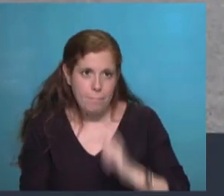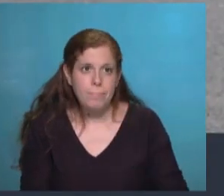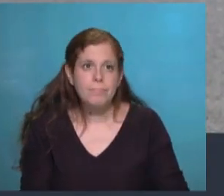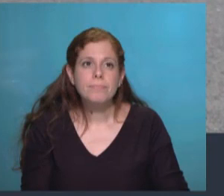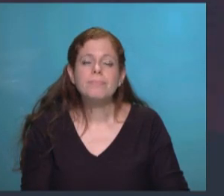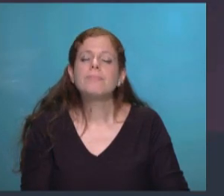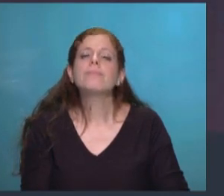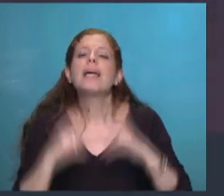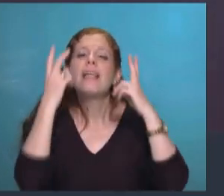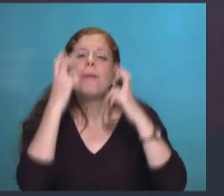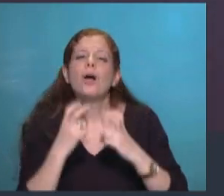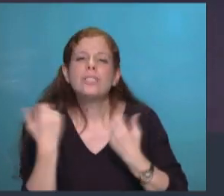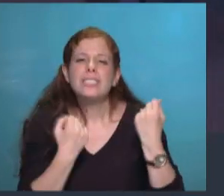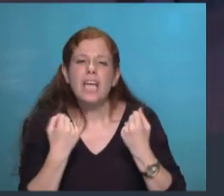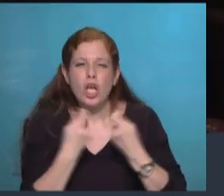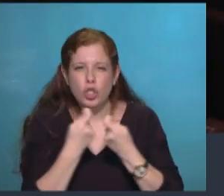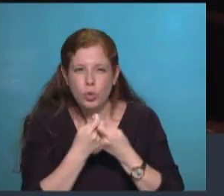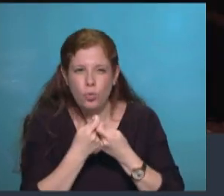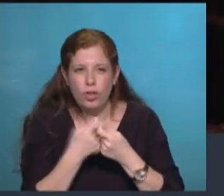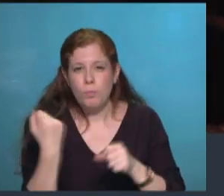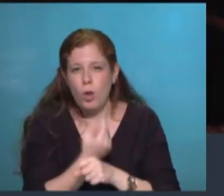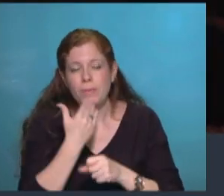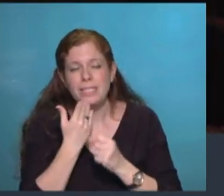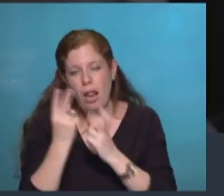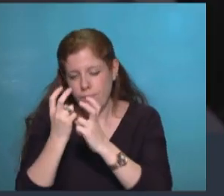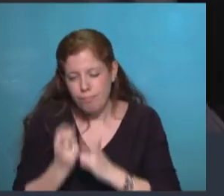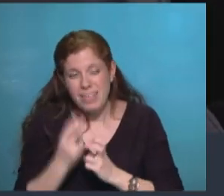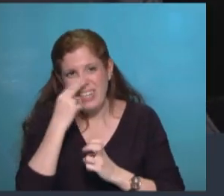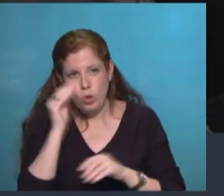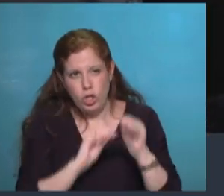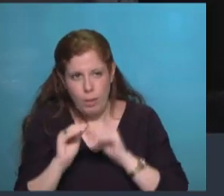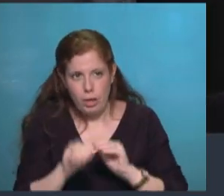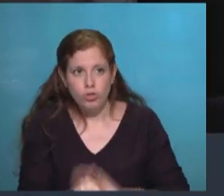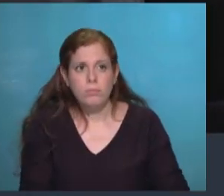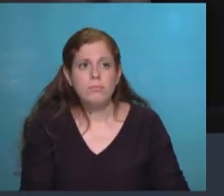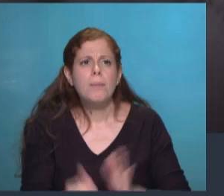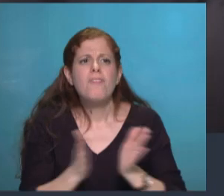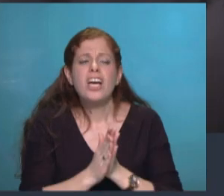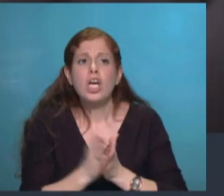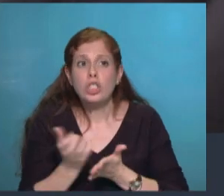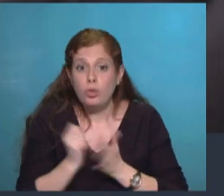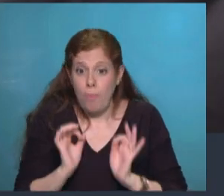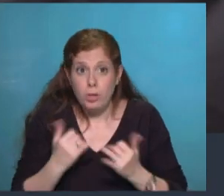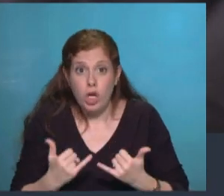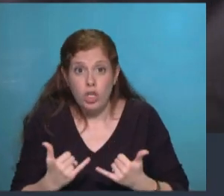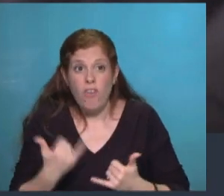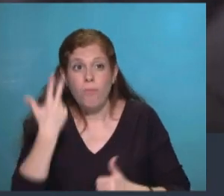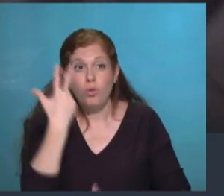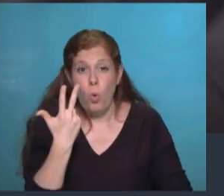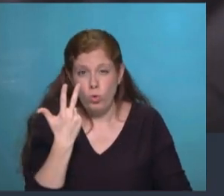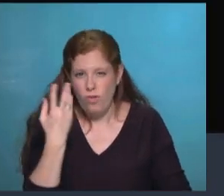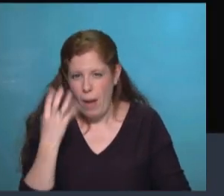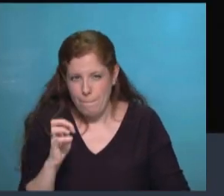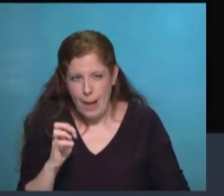הורדנו את אפליקציות הנסיעה השיתופית שפעילות בישראל וניסינו להשתמש בהן. מבקש איסוף ממש עכשיו